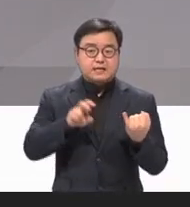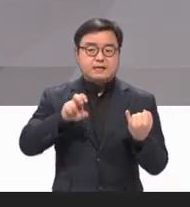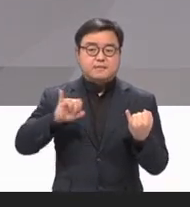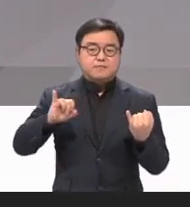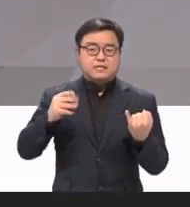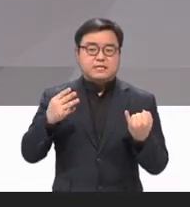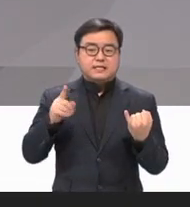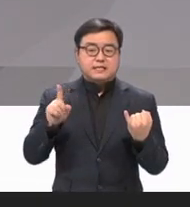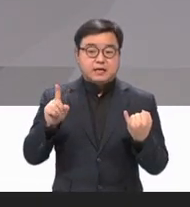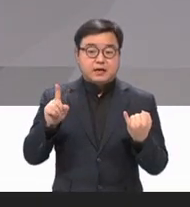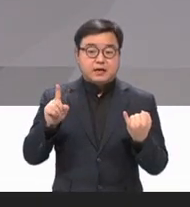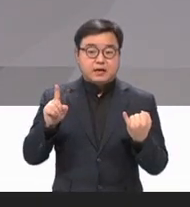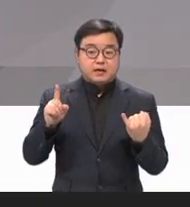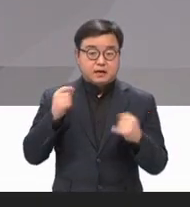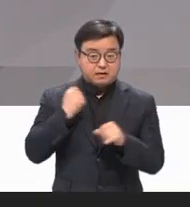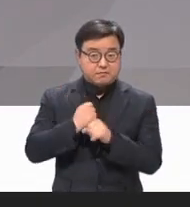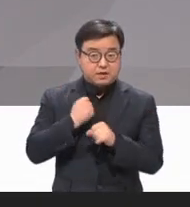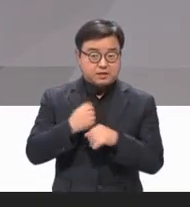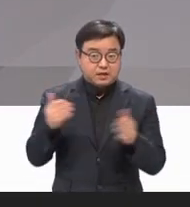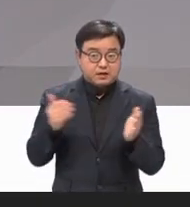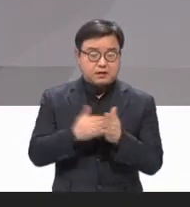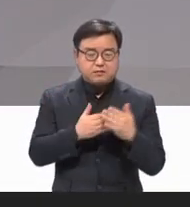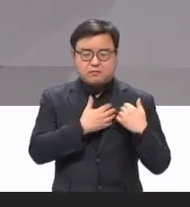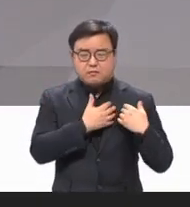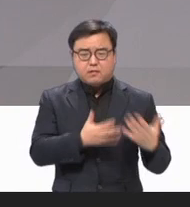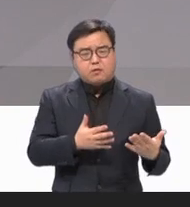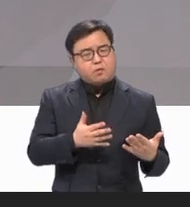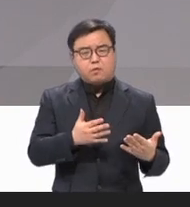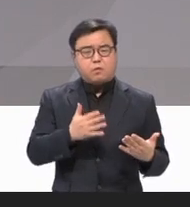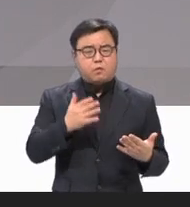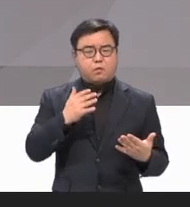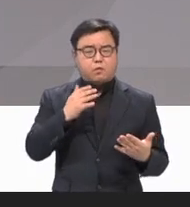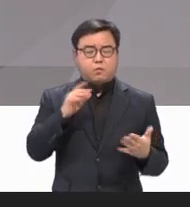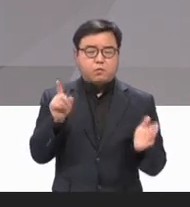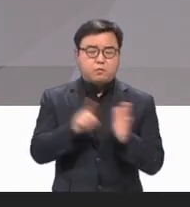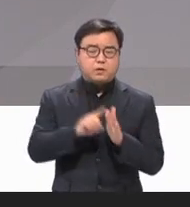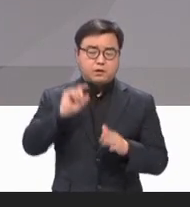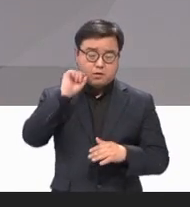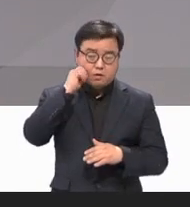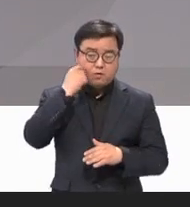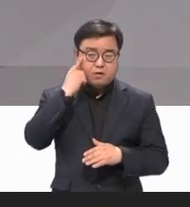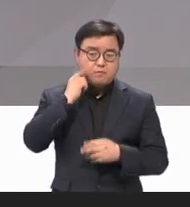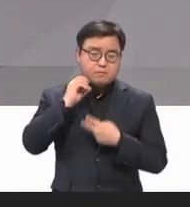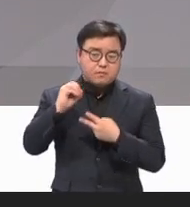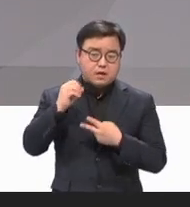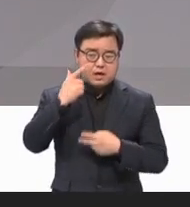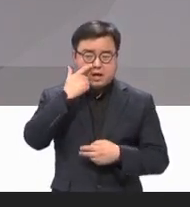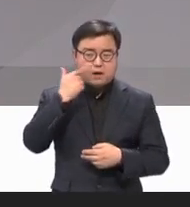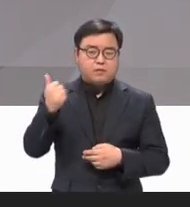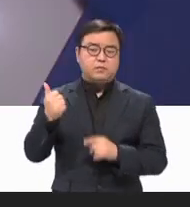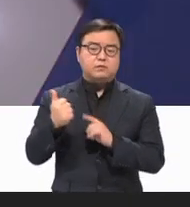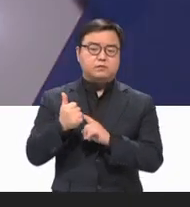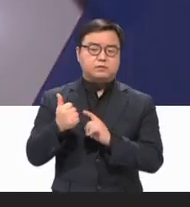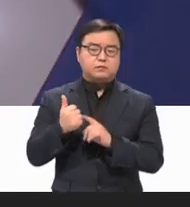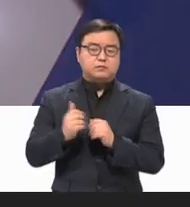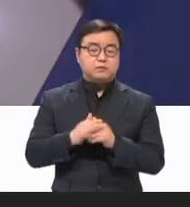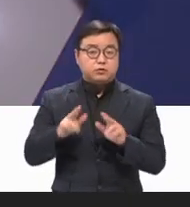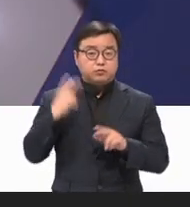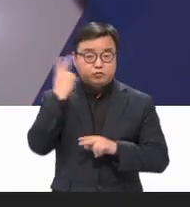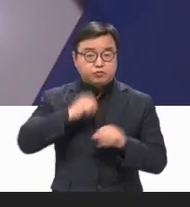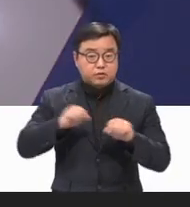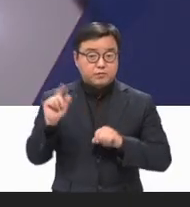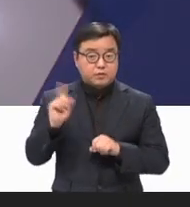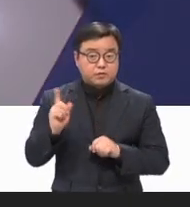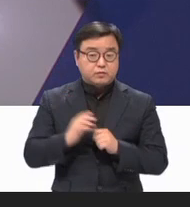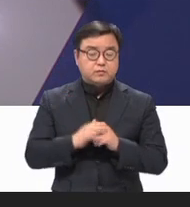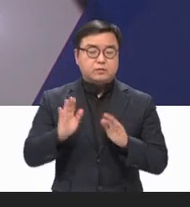뒀던 2 정말 믿을 수 없을 정도로 비정한 아버지 인데 이수민 기자 지금 수사가 어떤 식으로 진행되고 있죠 어 네 오늘